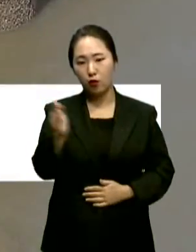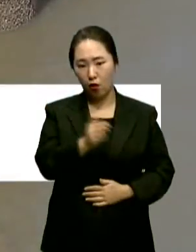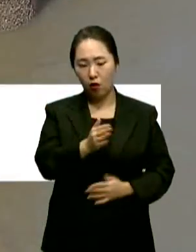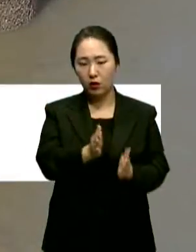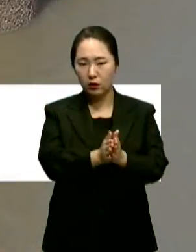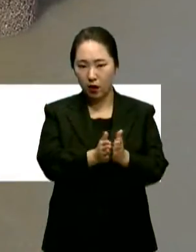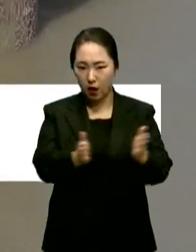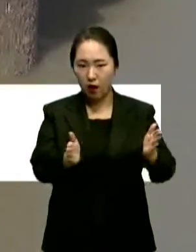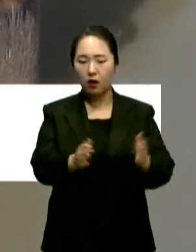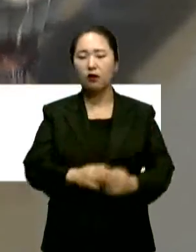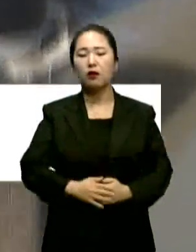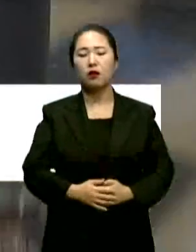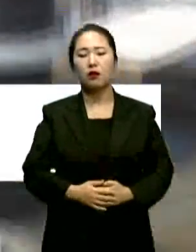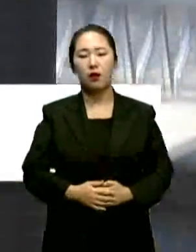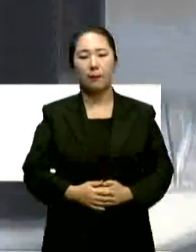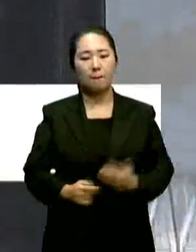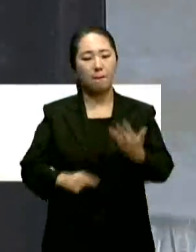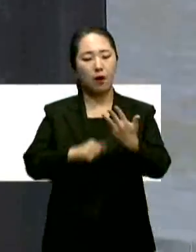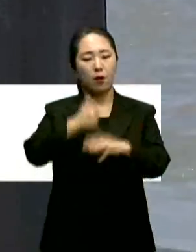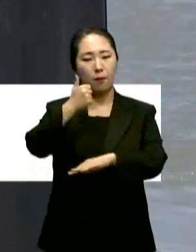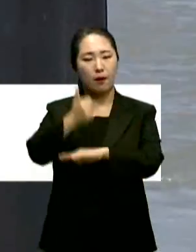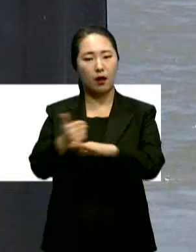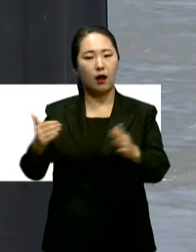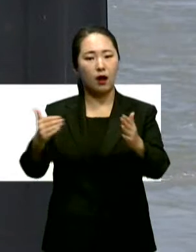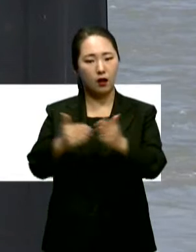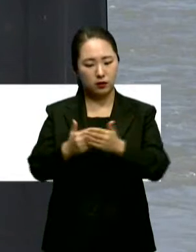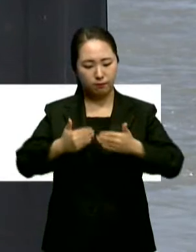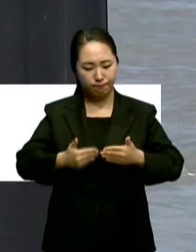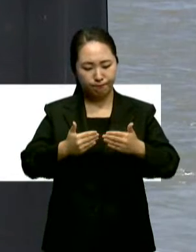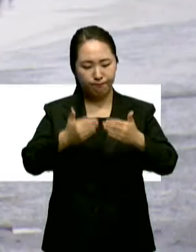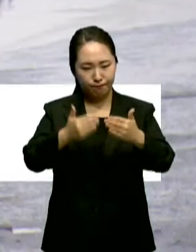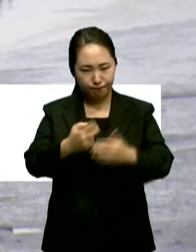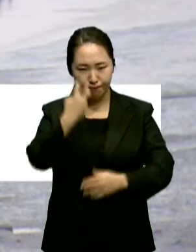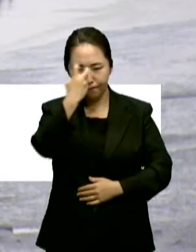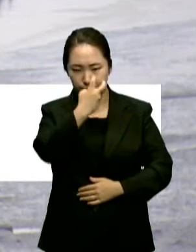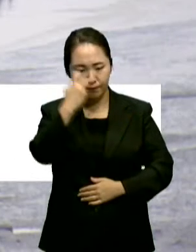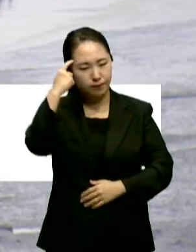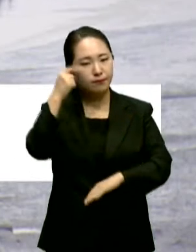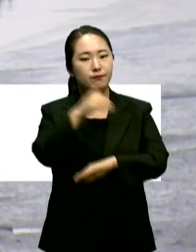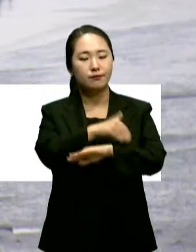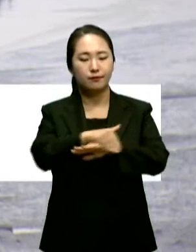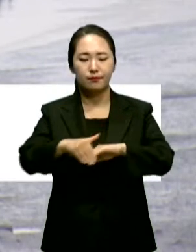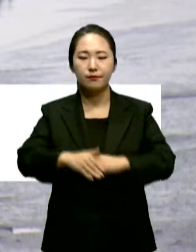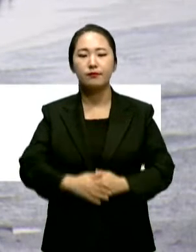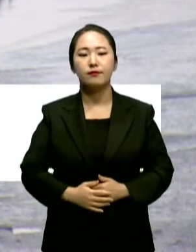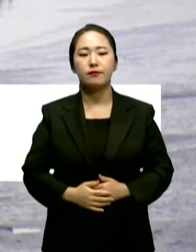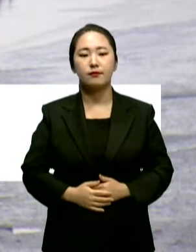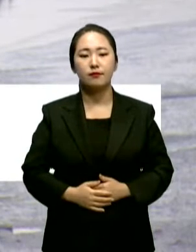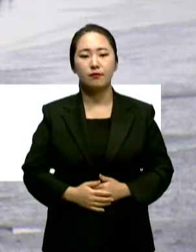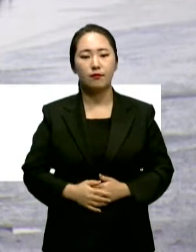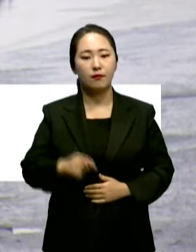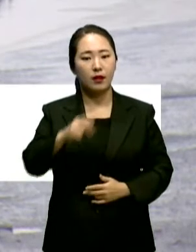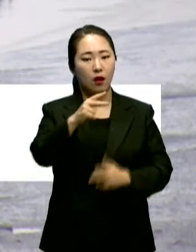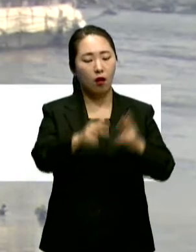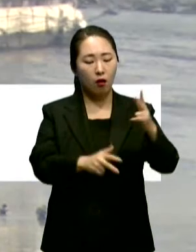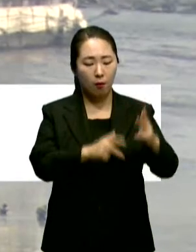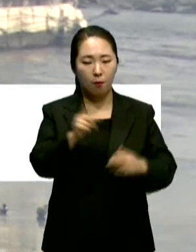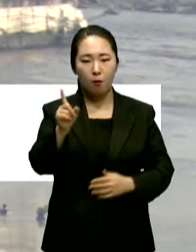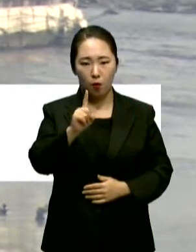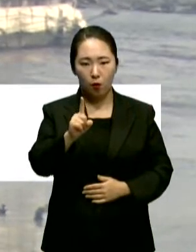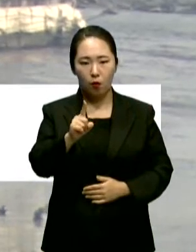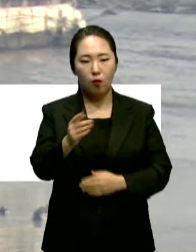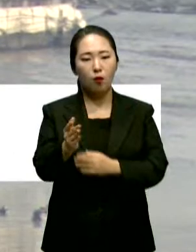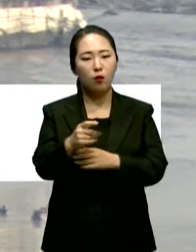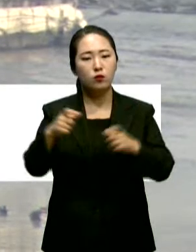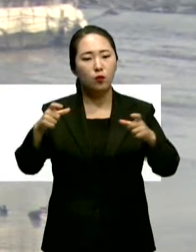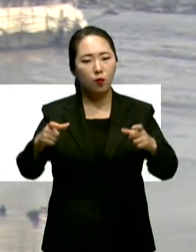황산 도항을 시작으로 8월 말까지 순차적으로 추진될 예정입니다. 어촌유딜 300사업은 어촌 지역